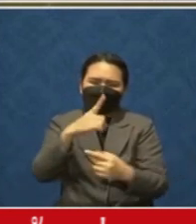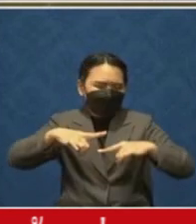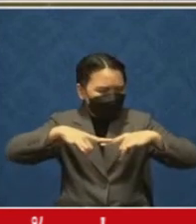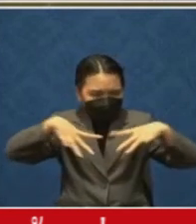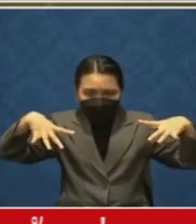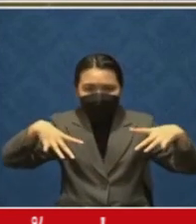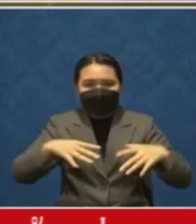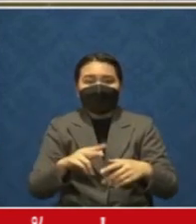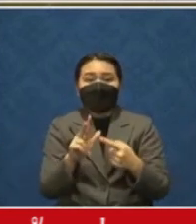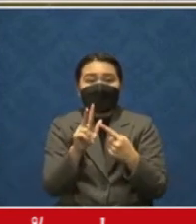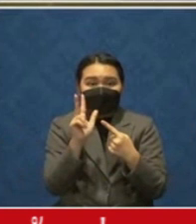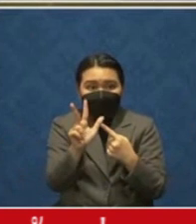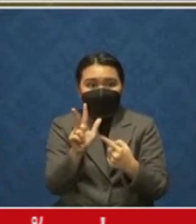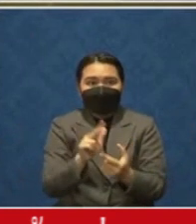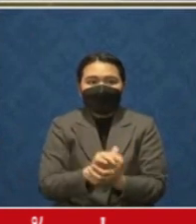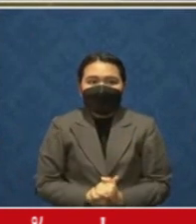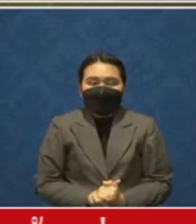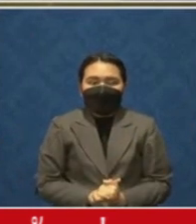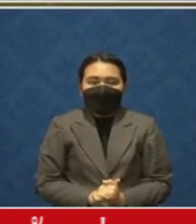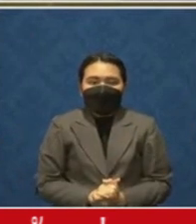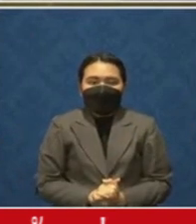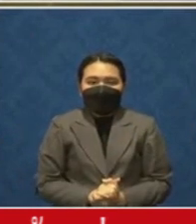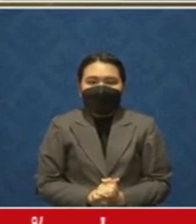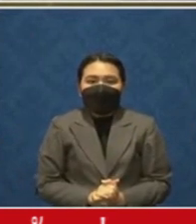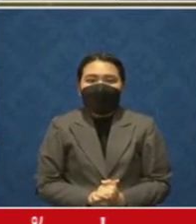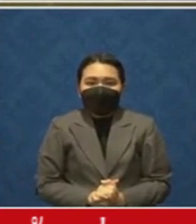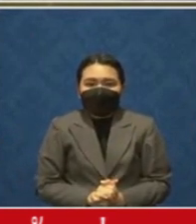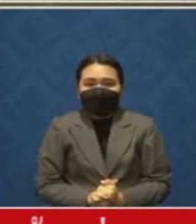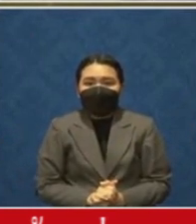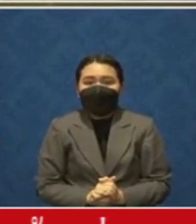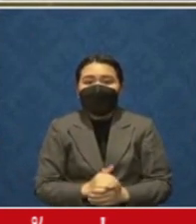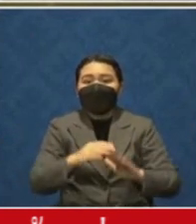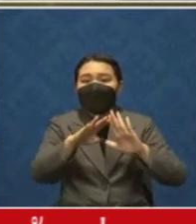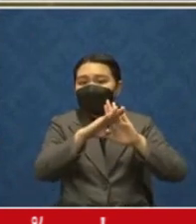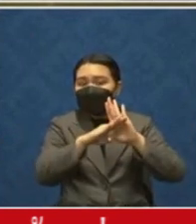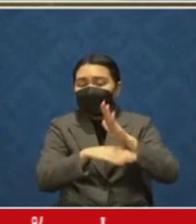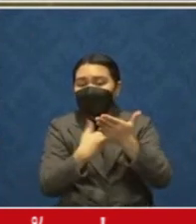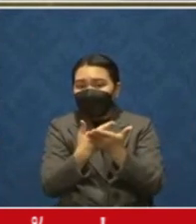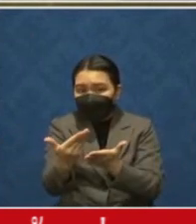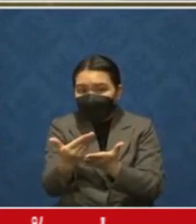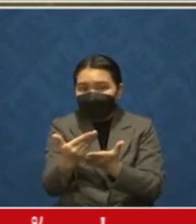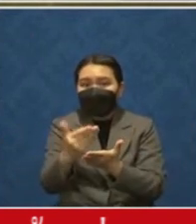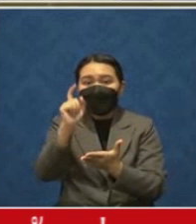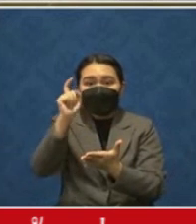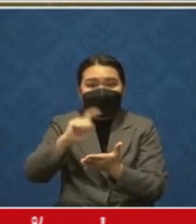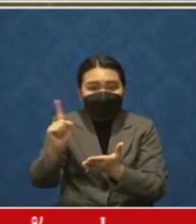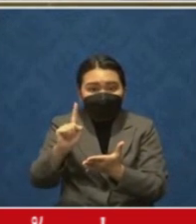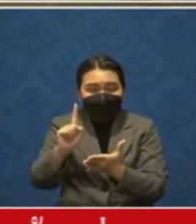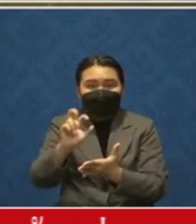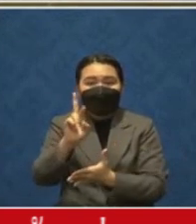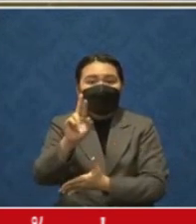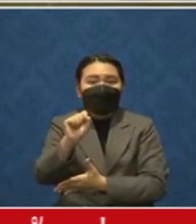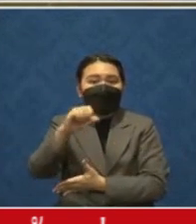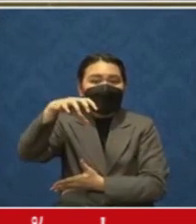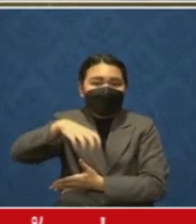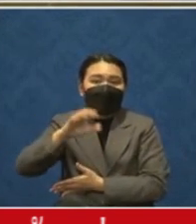ในปัจจุบันครับ3ครับขั้นตอนในการจัดซื้อจะต้องผ่านการพิจารณาและอนุมัติโดยส